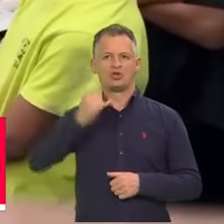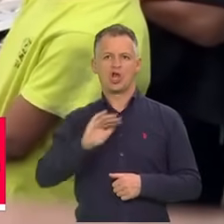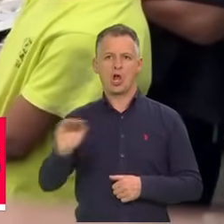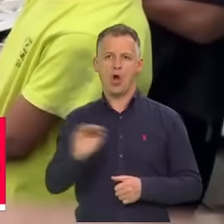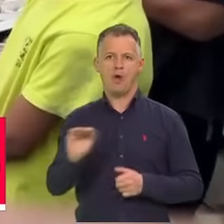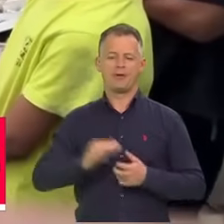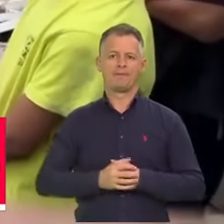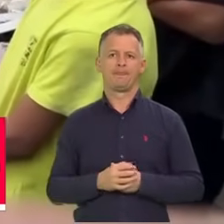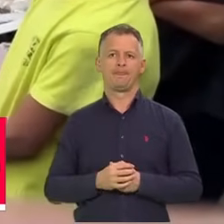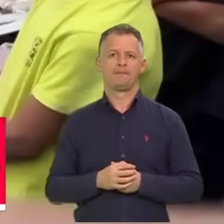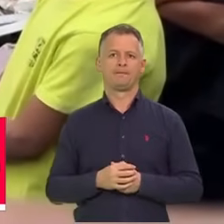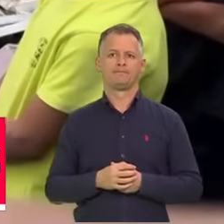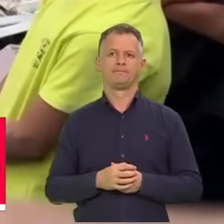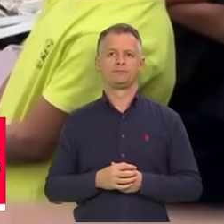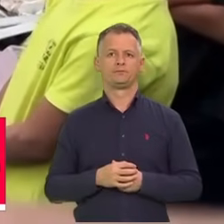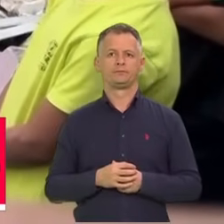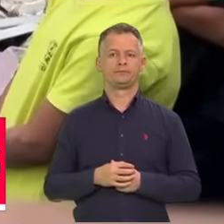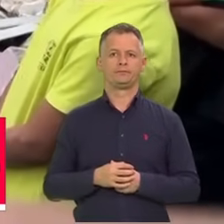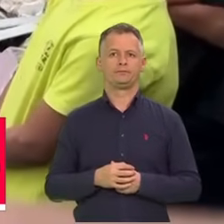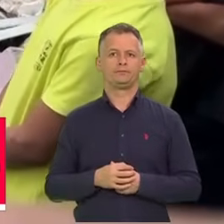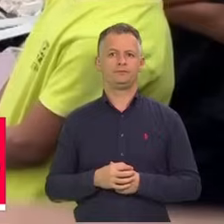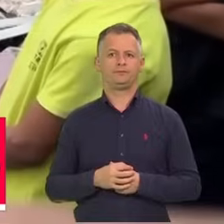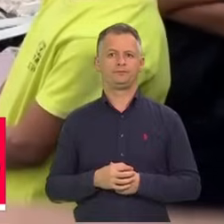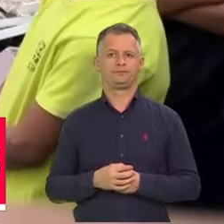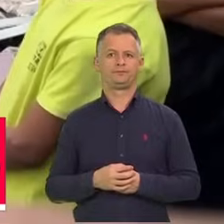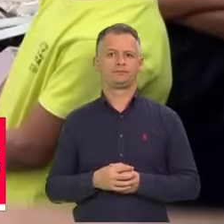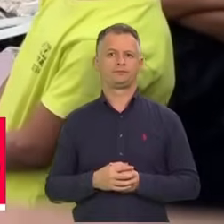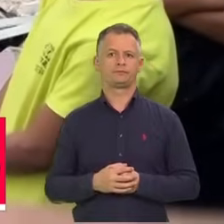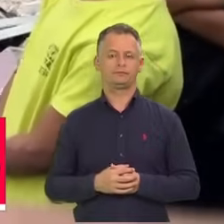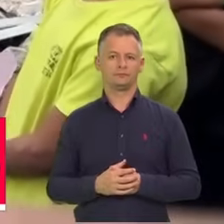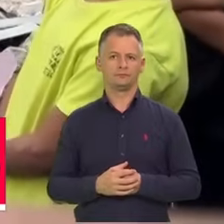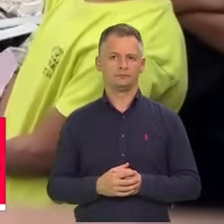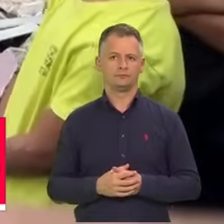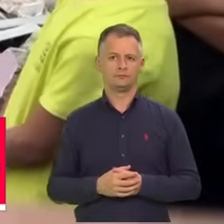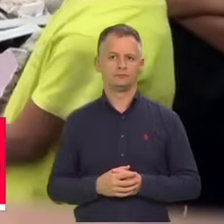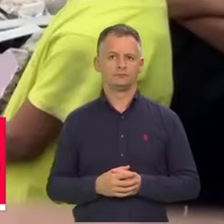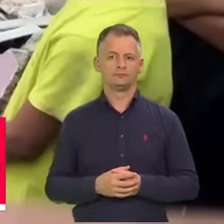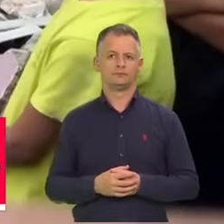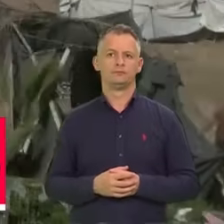أو مثيل مثل هذا التفجير ومثل هذا الذي